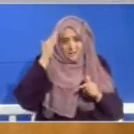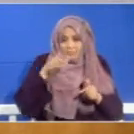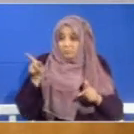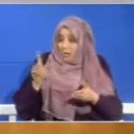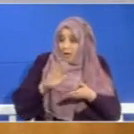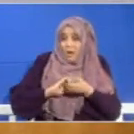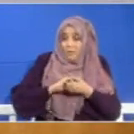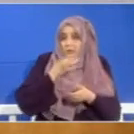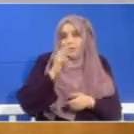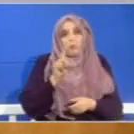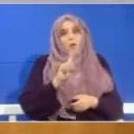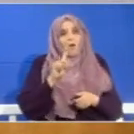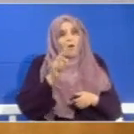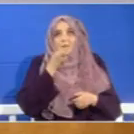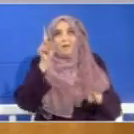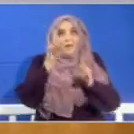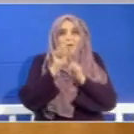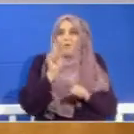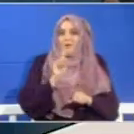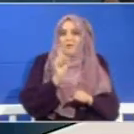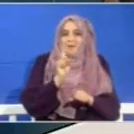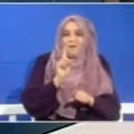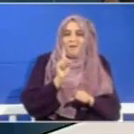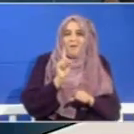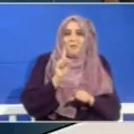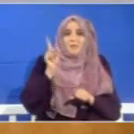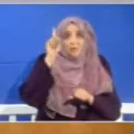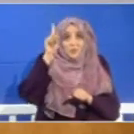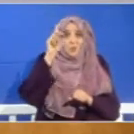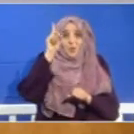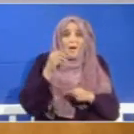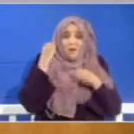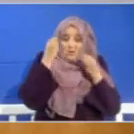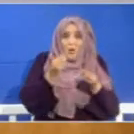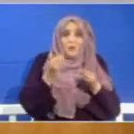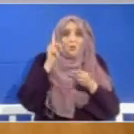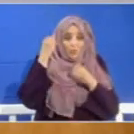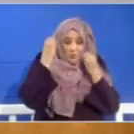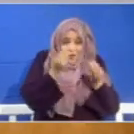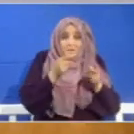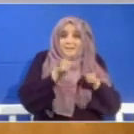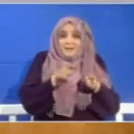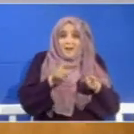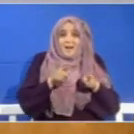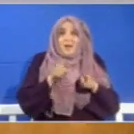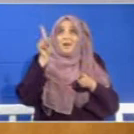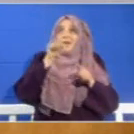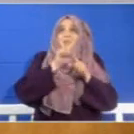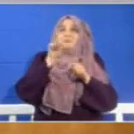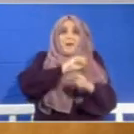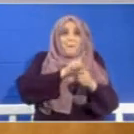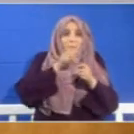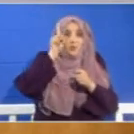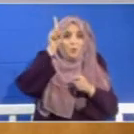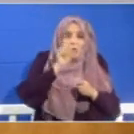صاحبه: يا ودي لا تكفر، ارحم والديك، لا تكفر، لا تنكر حق الله تعالى. الله هو الذي أنعم عليك، وفي قدرته أن يأخذ أو